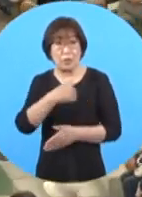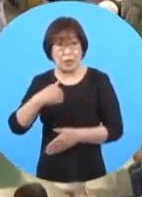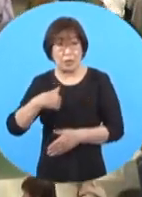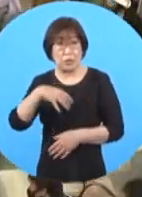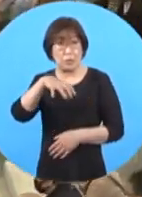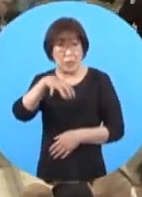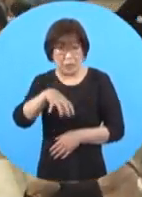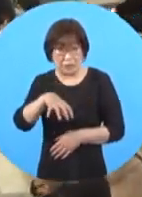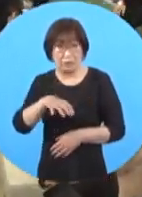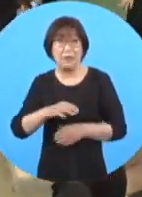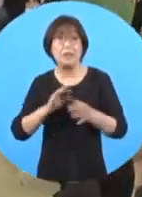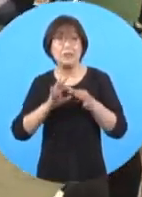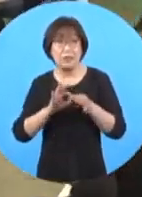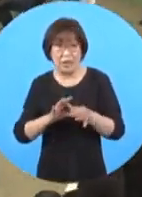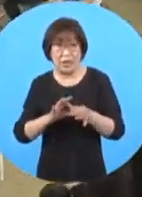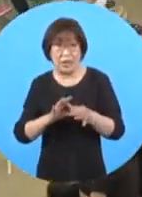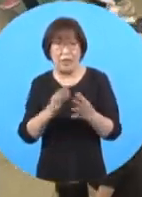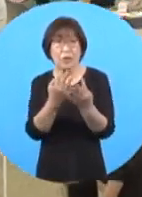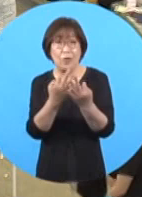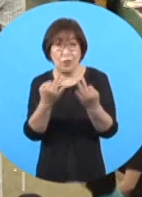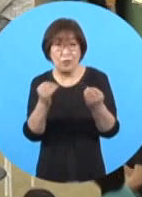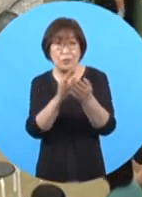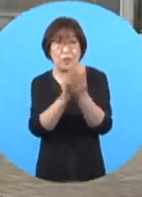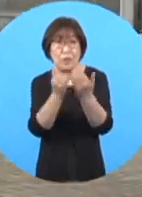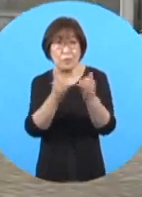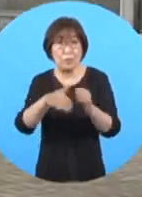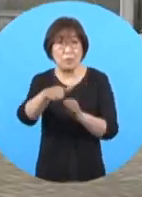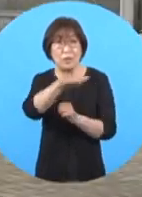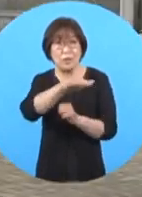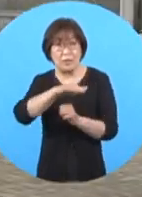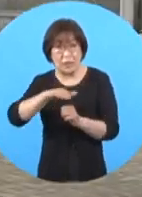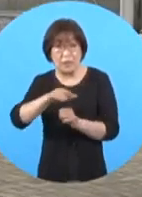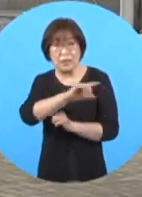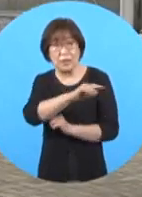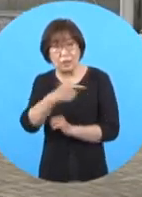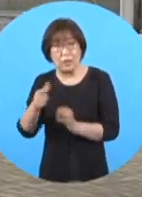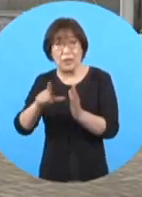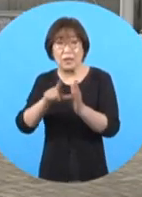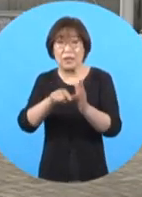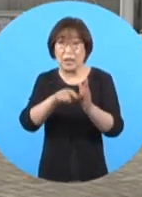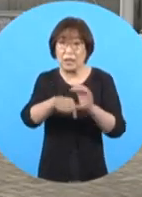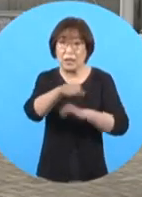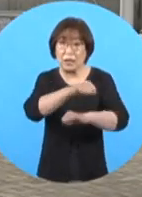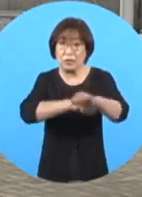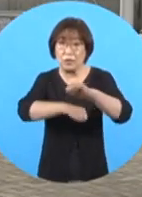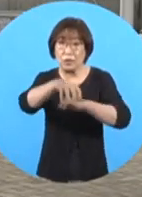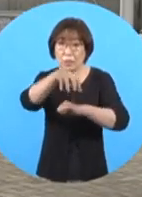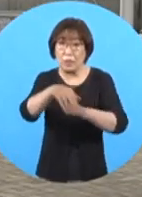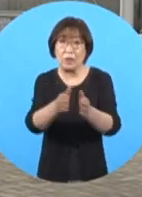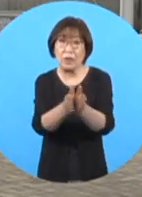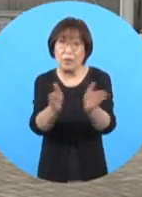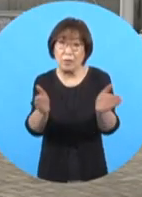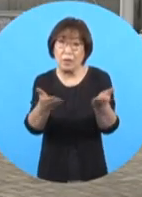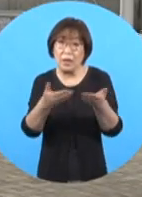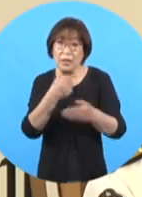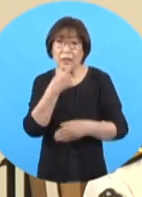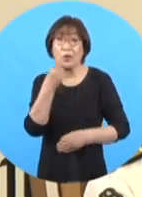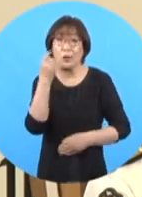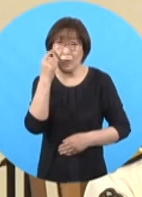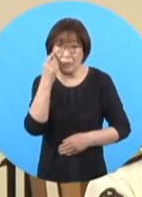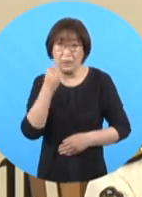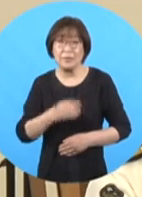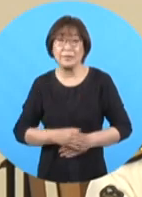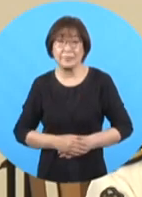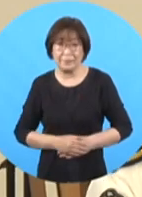ございますのでぜひ多くの恩恵目の皆様方にいろんな機械で活動の場を広げていただきたいと思ってますね